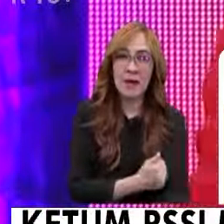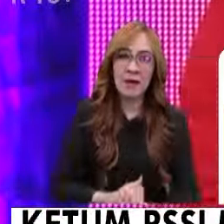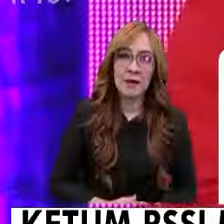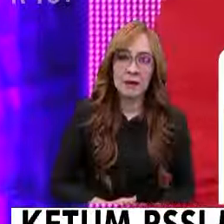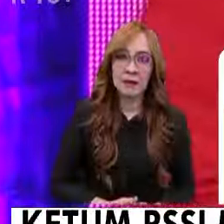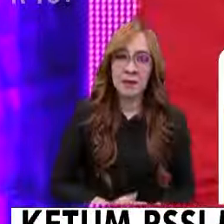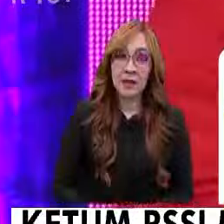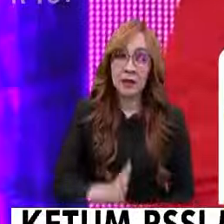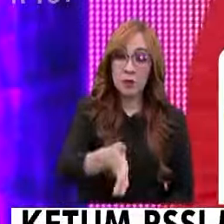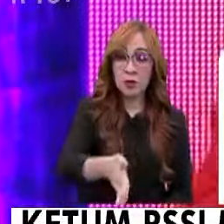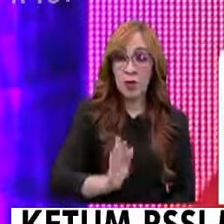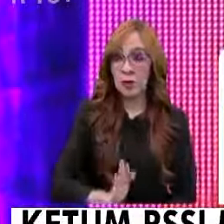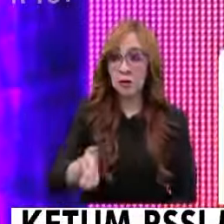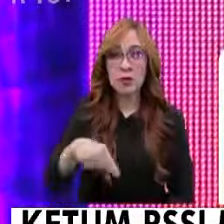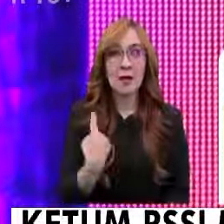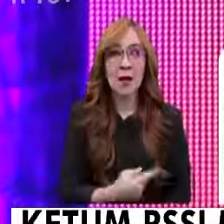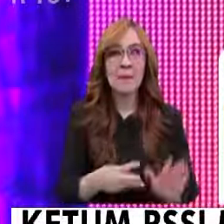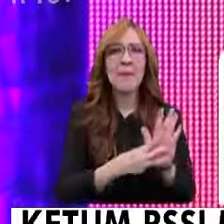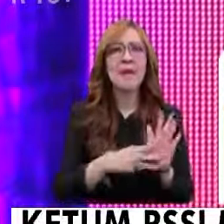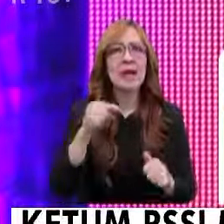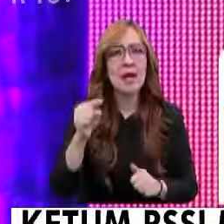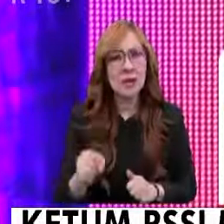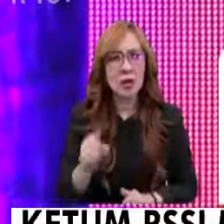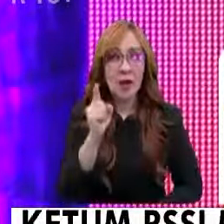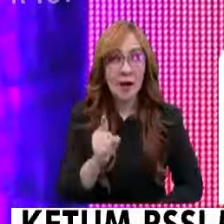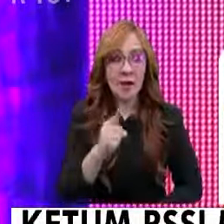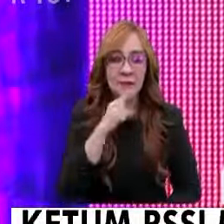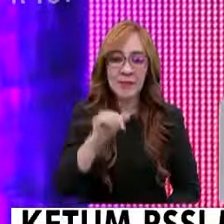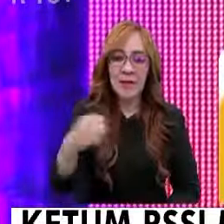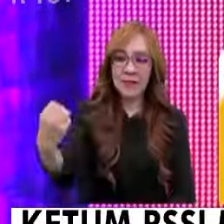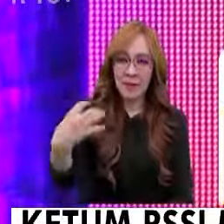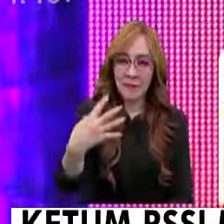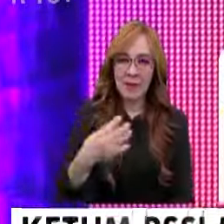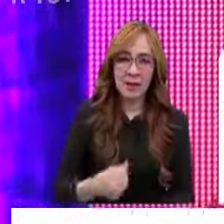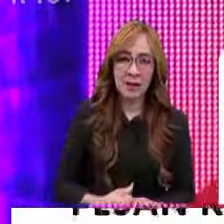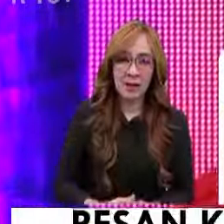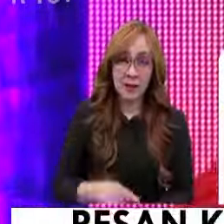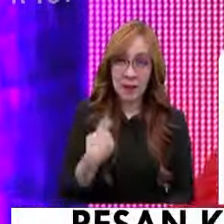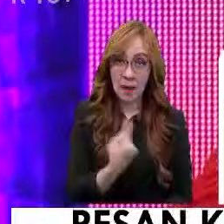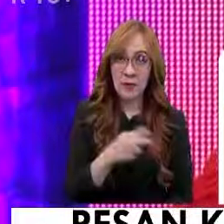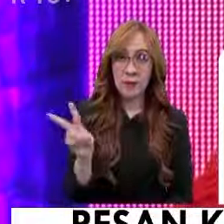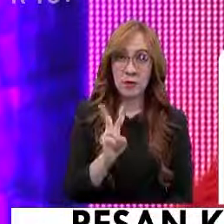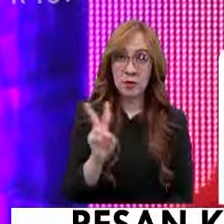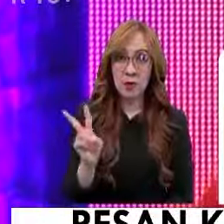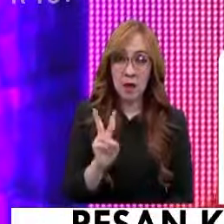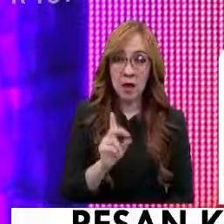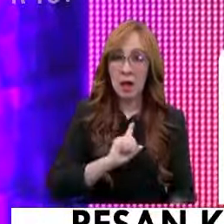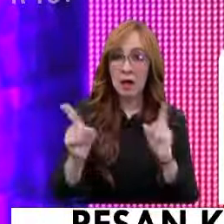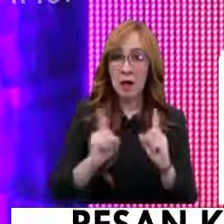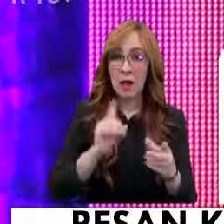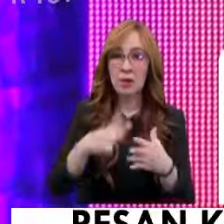kunjungan-kunjungan kami masalah itu diangkat seperti yang disampaikan tadi kami dua ketiga kalau